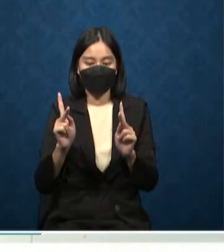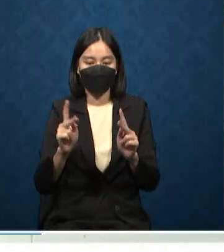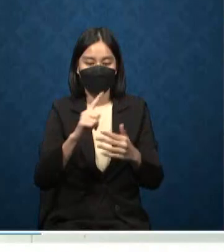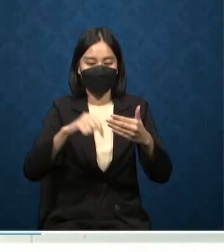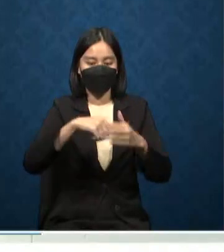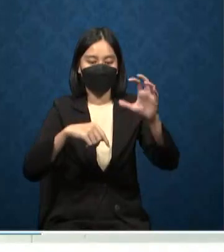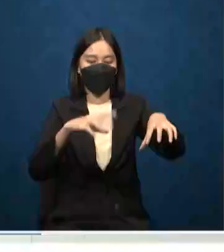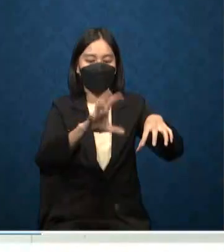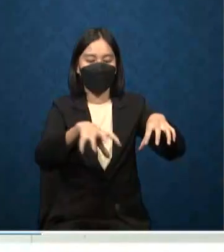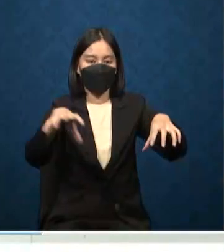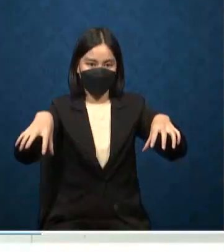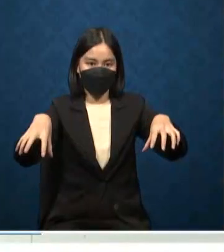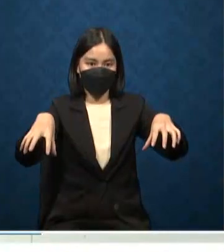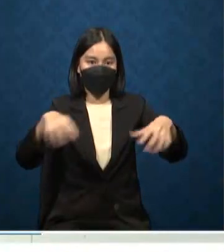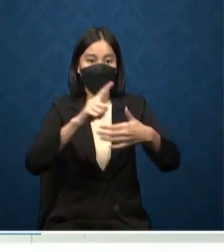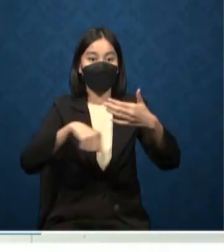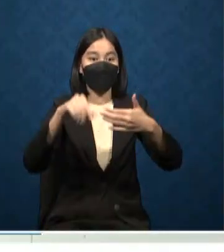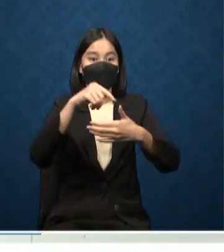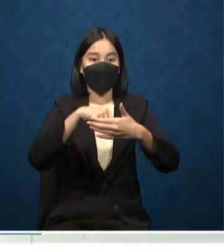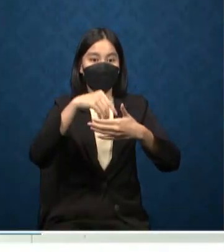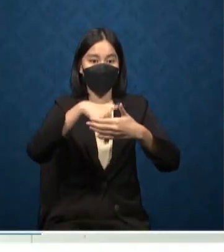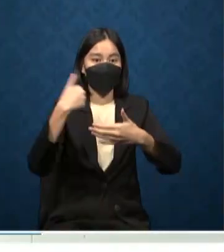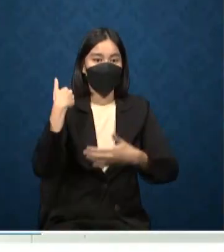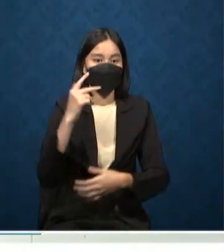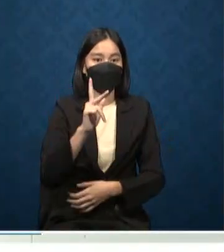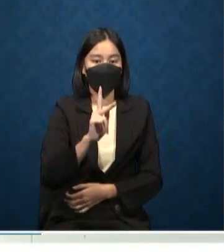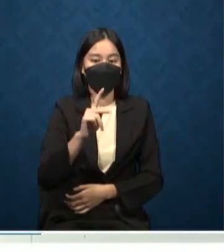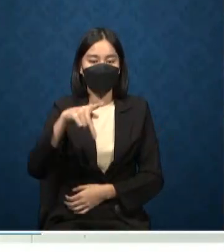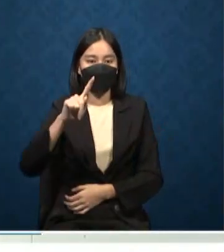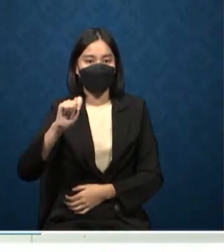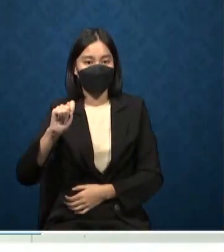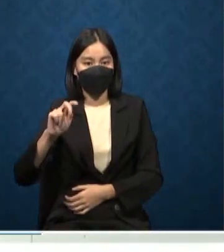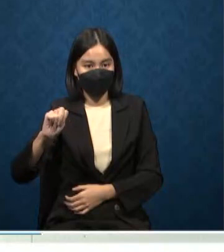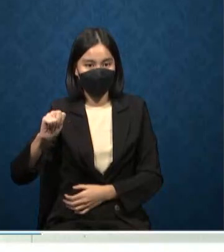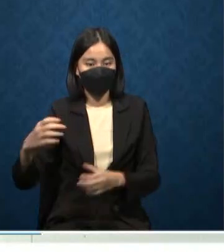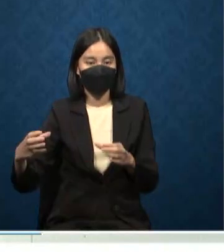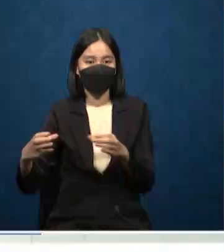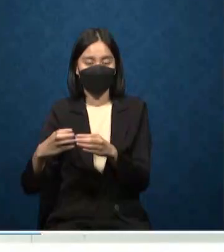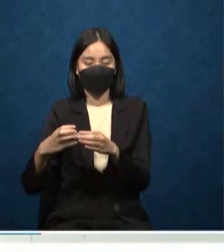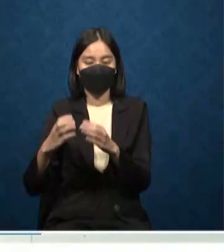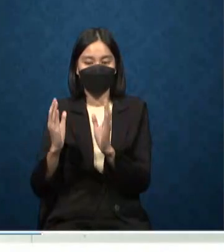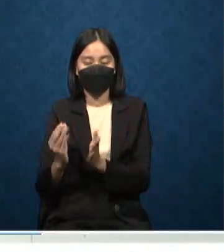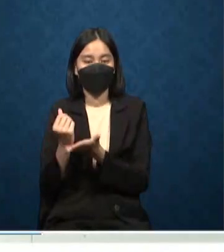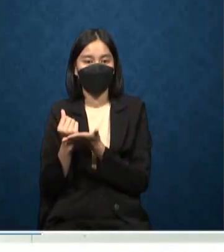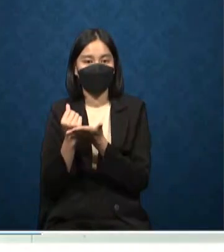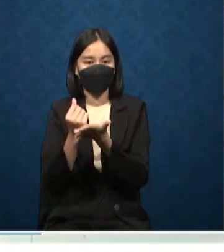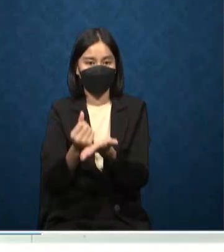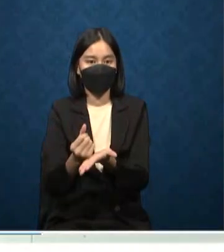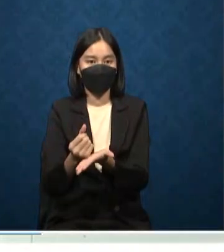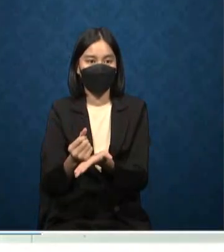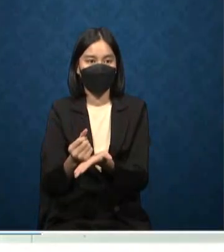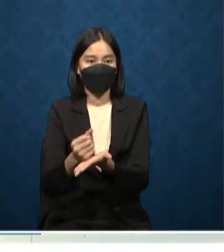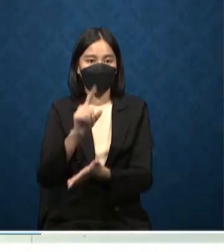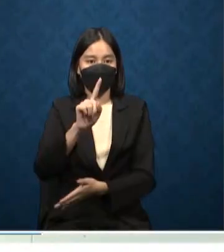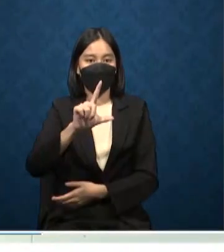ซึ่งในการเลือกตั้งแต่ละครั้งมีกกนและผู้ช่วยเหลืองานทำงานของคณะกรรมการการเลือกตั้งก่อน